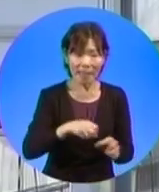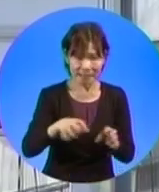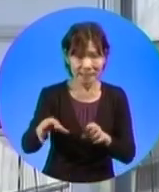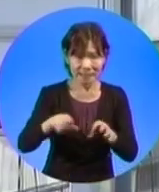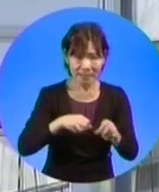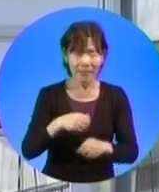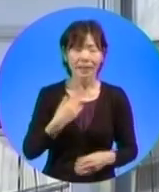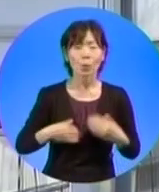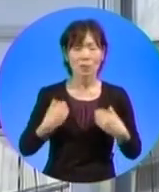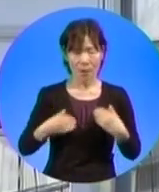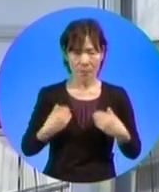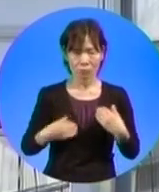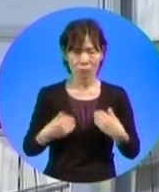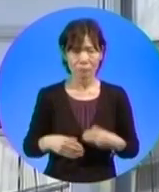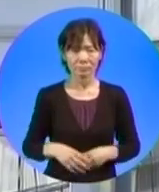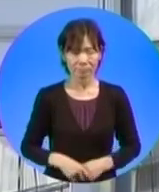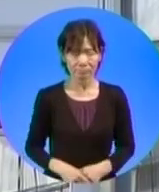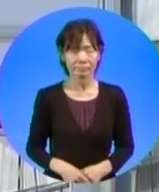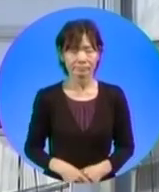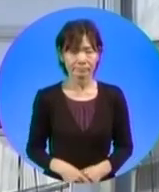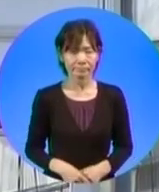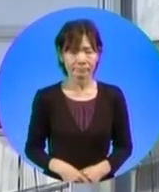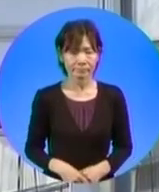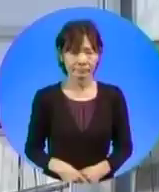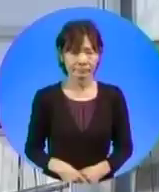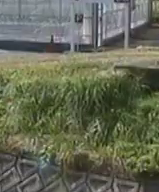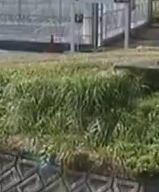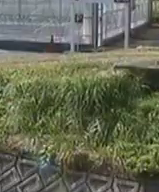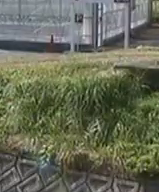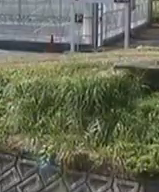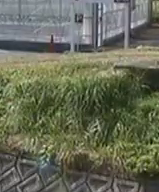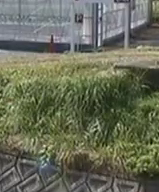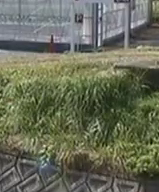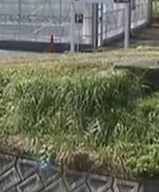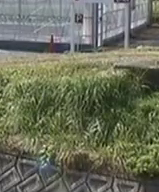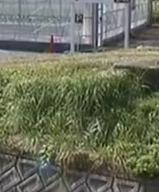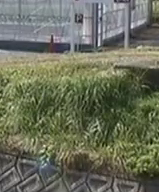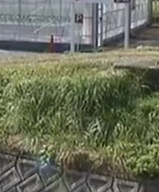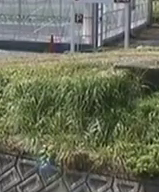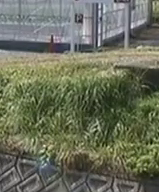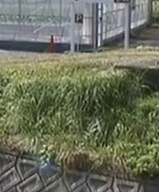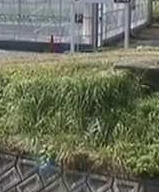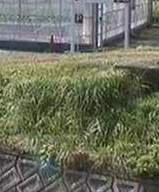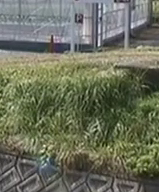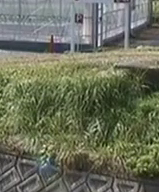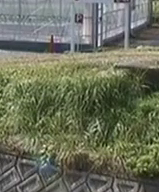ります。これからの季節はいちご狩りが楽しめますよ。